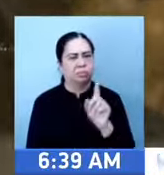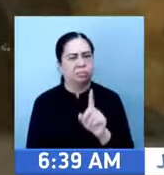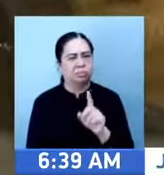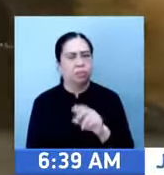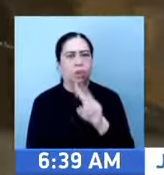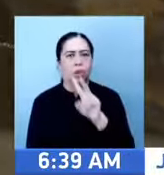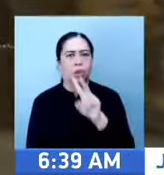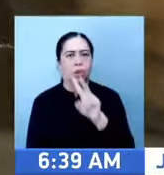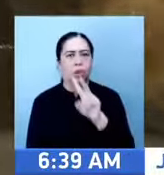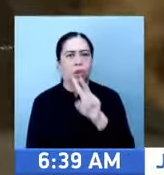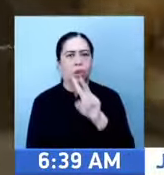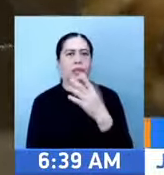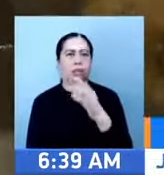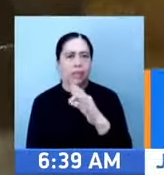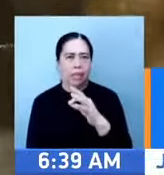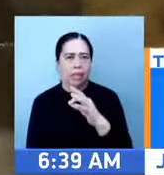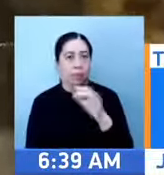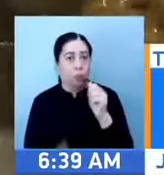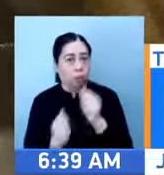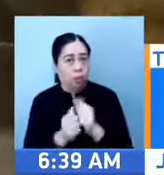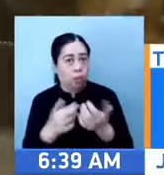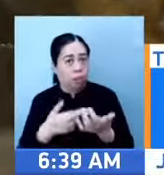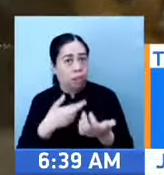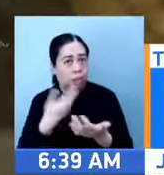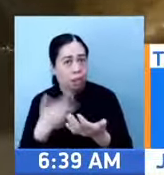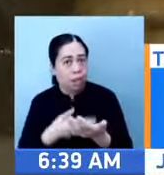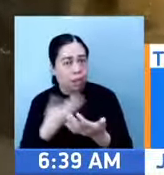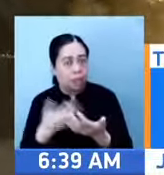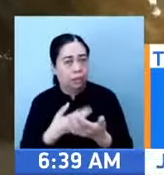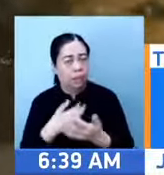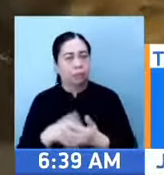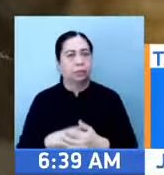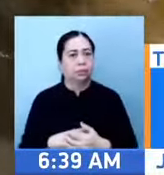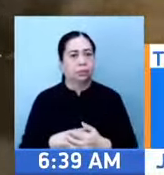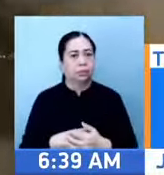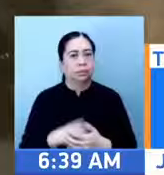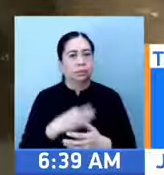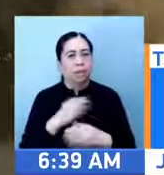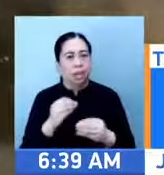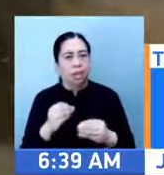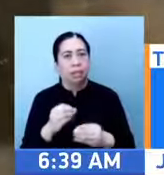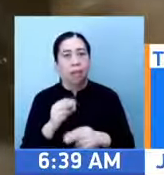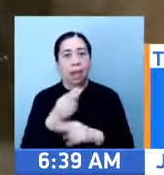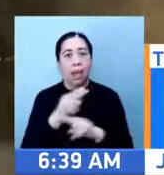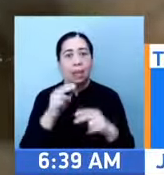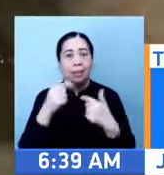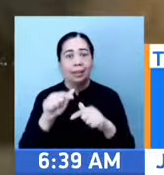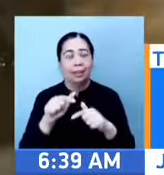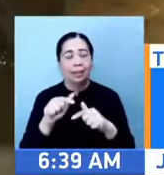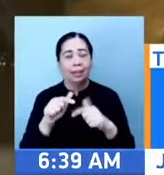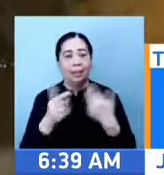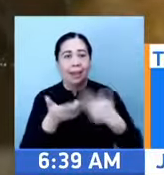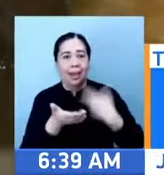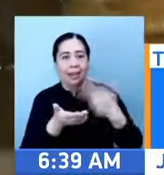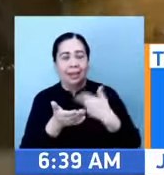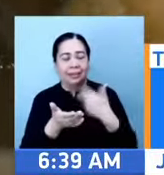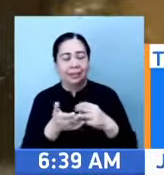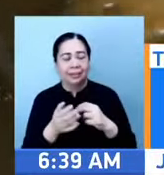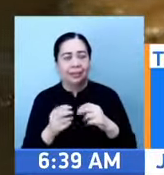239. Yeah. May kasama ng rice yun, Sir? Yes, may kasama ng rice. Nice. And unlimited na rin yun. Oh, talaga? Meron tayong unlimited for